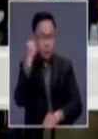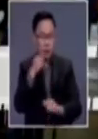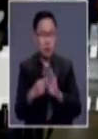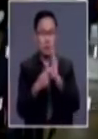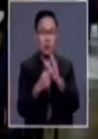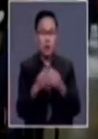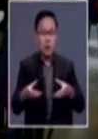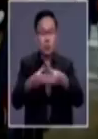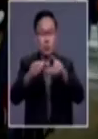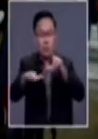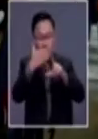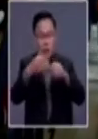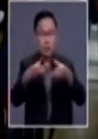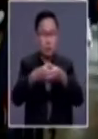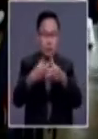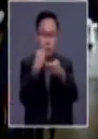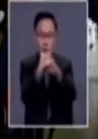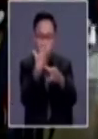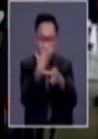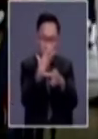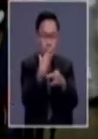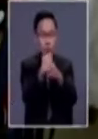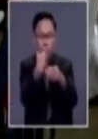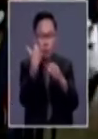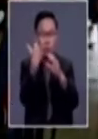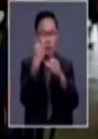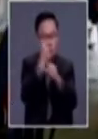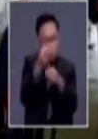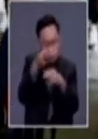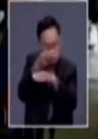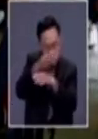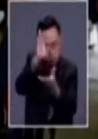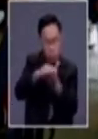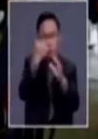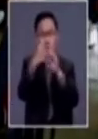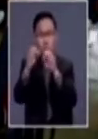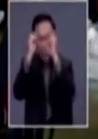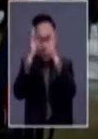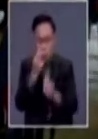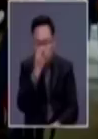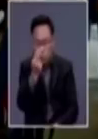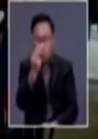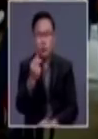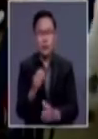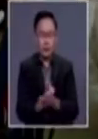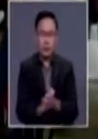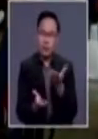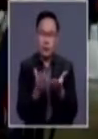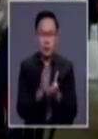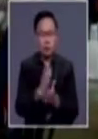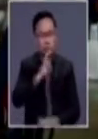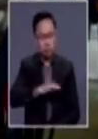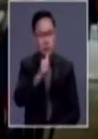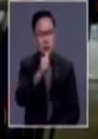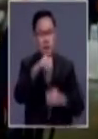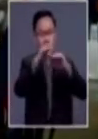างกรุ๊ปไลน์หรือผ่านทางวิดีโอที่ให้ส่งมานะครับผมค่อนข้างผลตอบรับค่อนข้างดีนะครับผมเพราะว่า